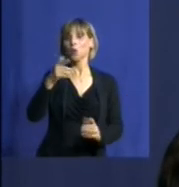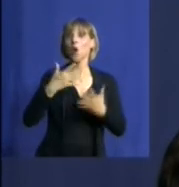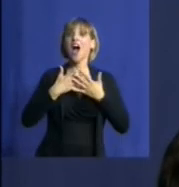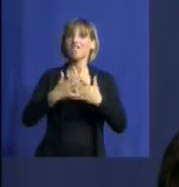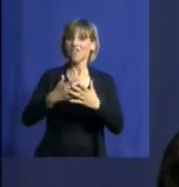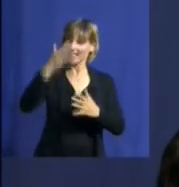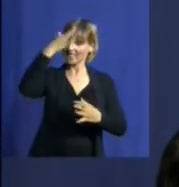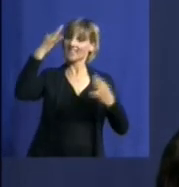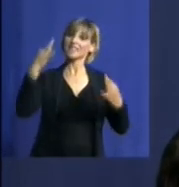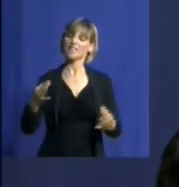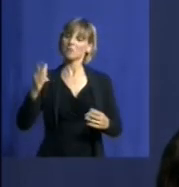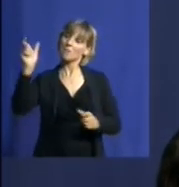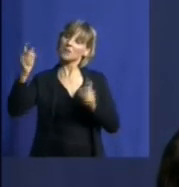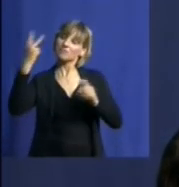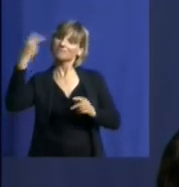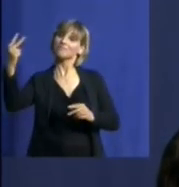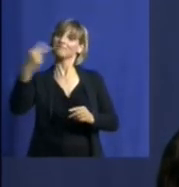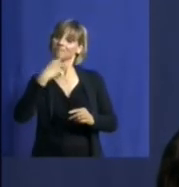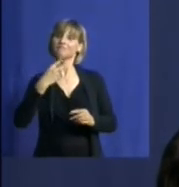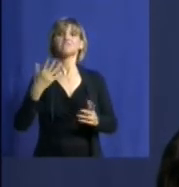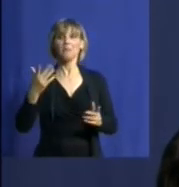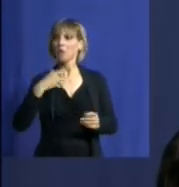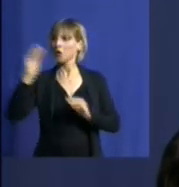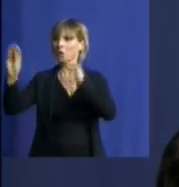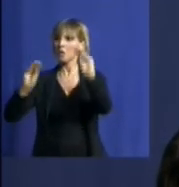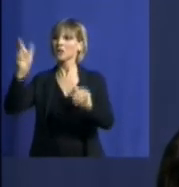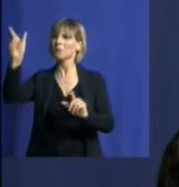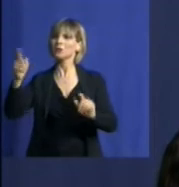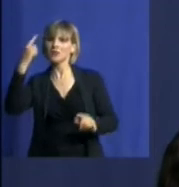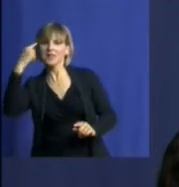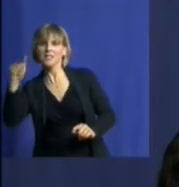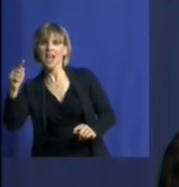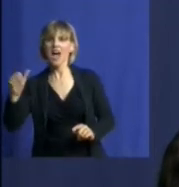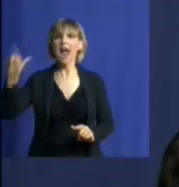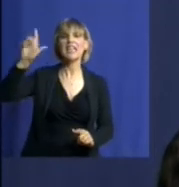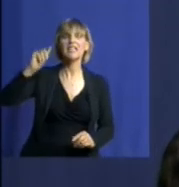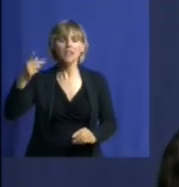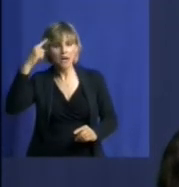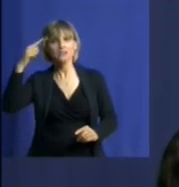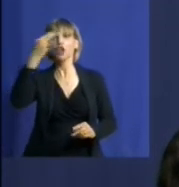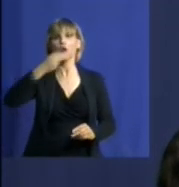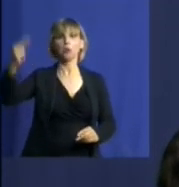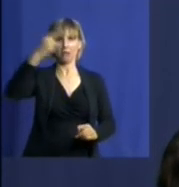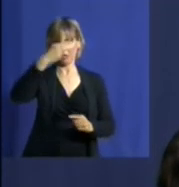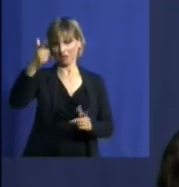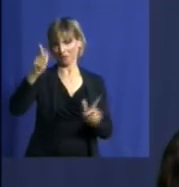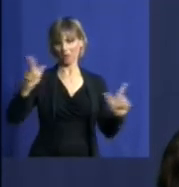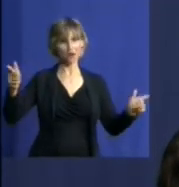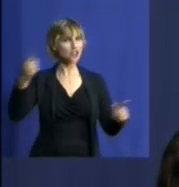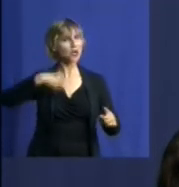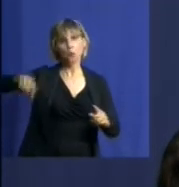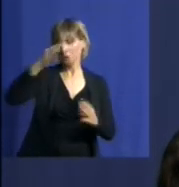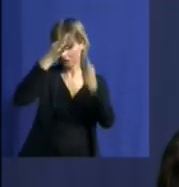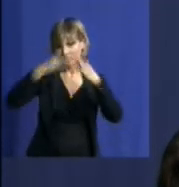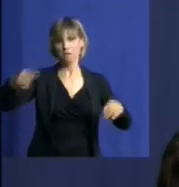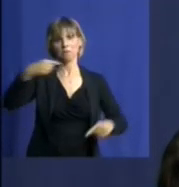e la stima di tante persone, perché quando ho chiesto di te non ho trovato una persona che mi ha sottolineato una cosa negativa. Quindi io ti ringrazio